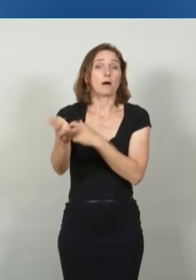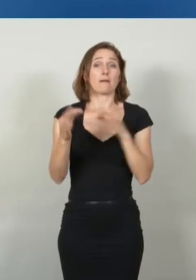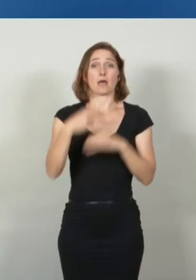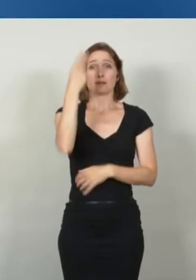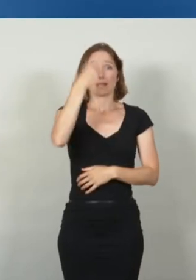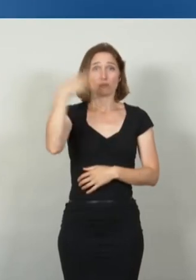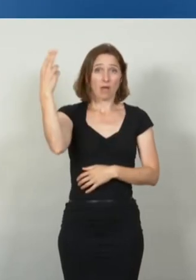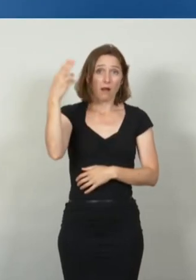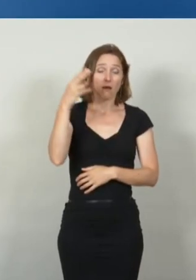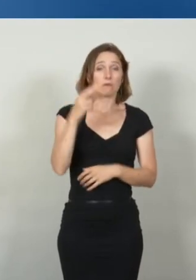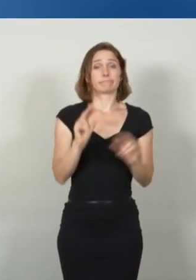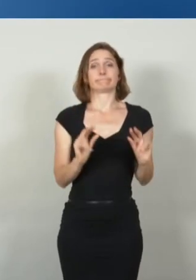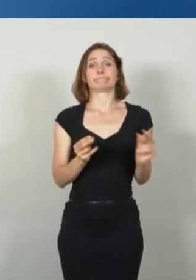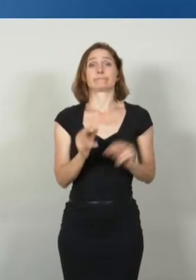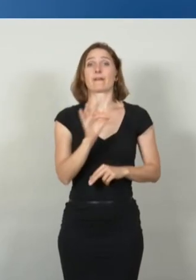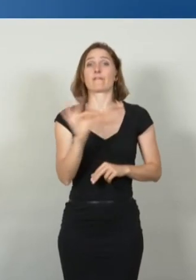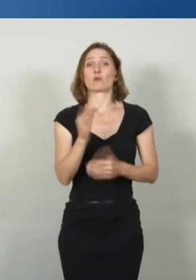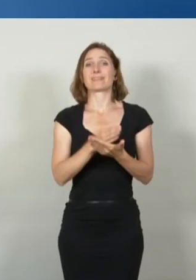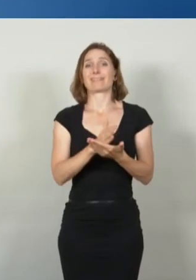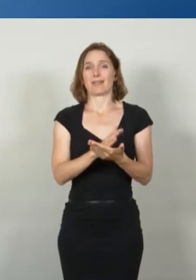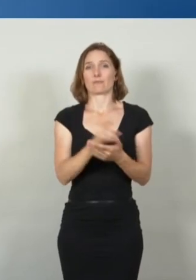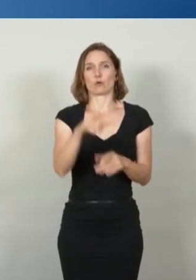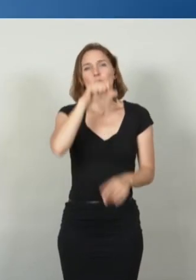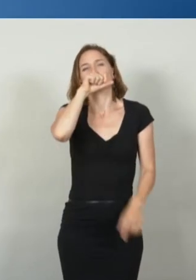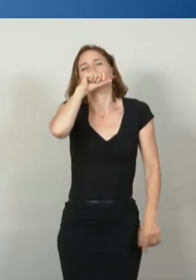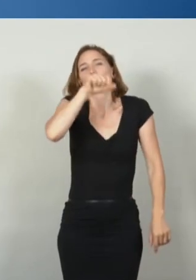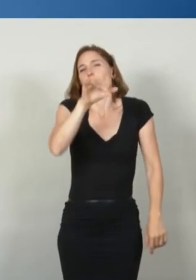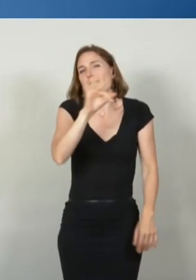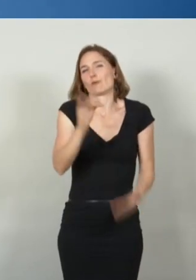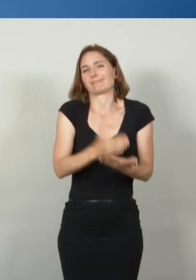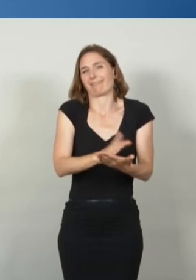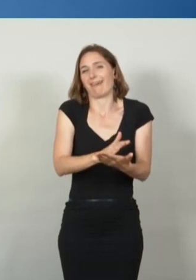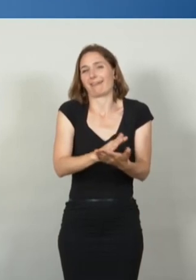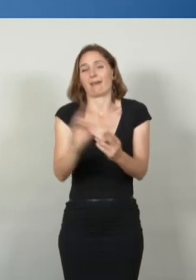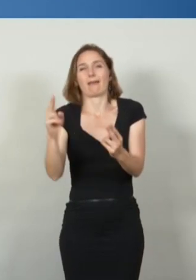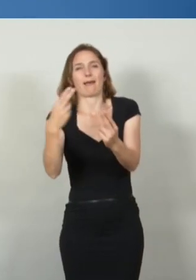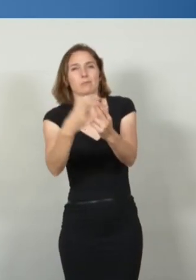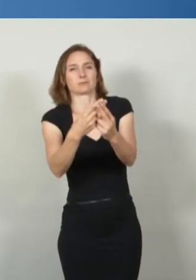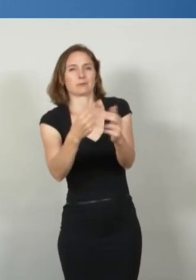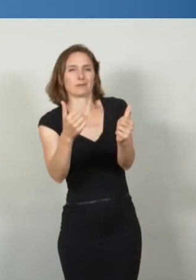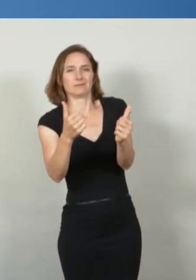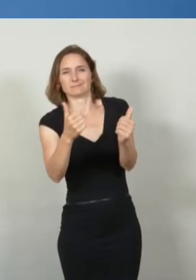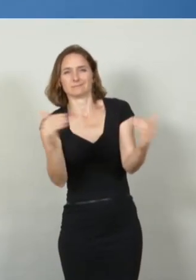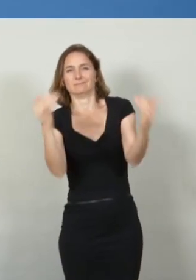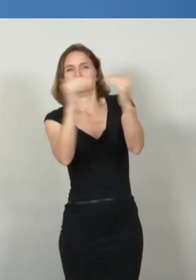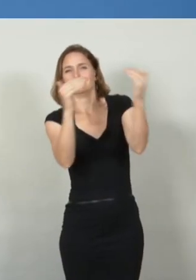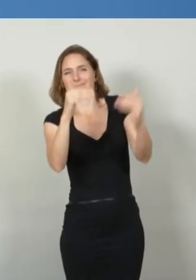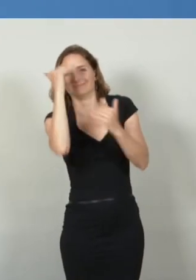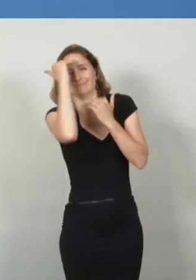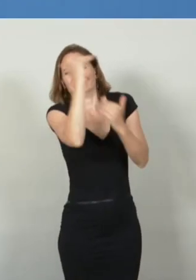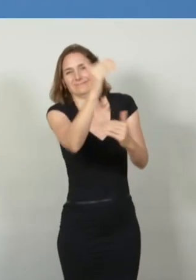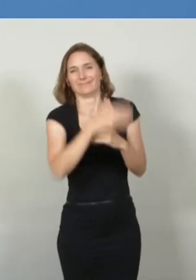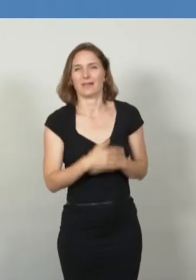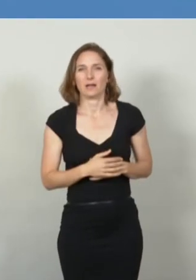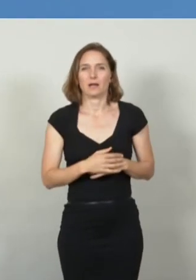national France Inter ça on sait que vous aimez beaucoup France Inter Monsieur le Maire et les verront bien et localement le Dauphiné Libéré et